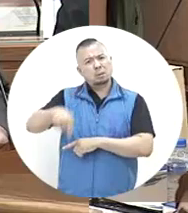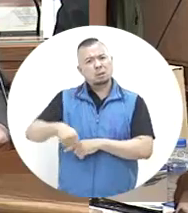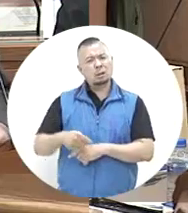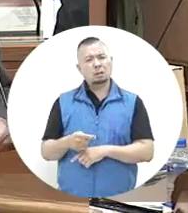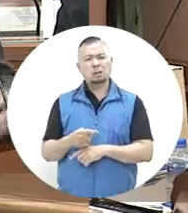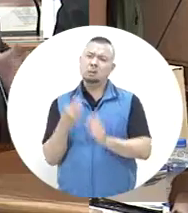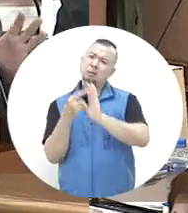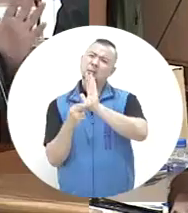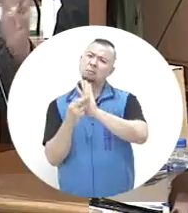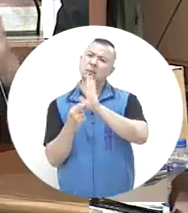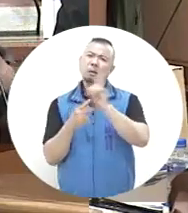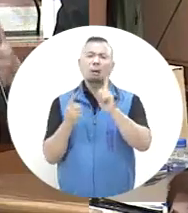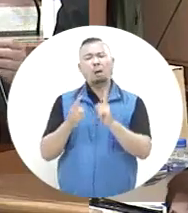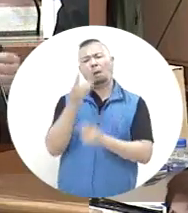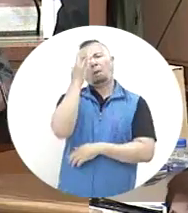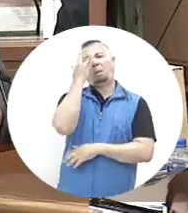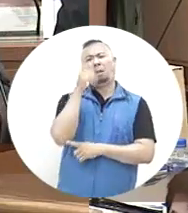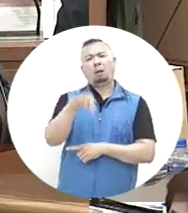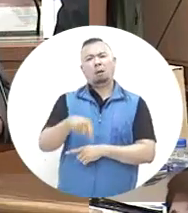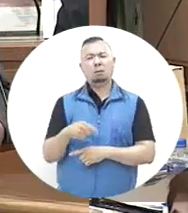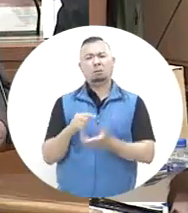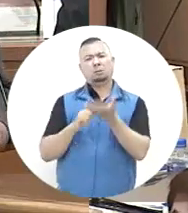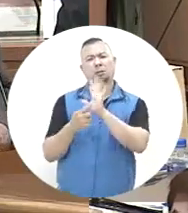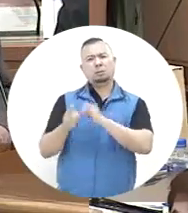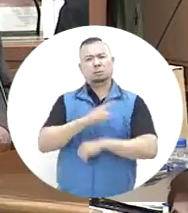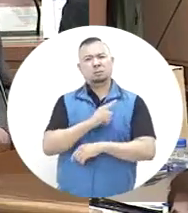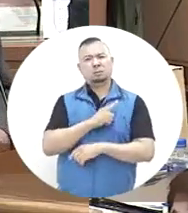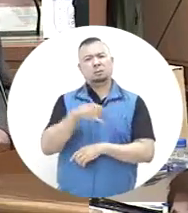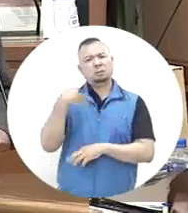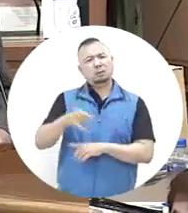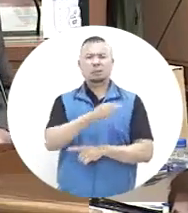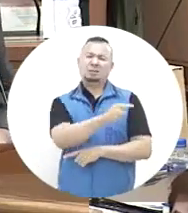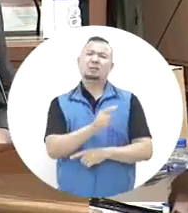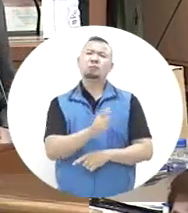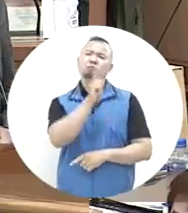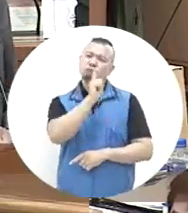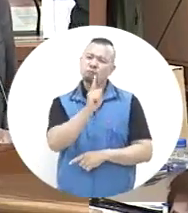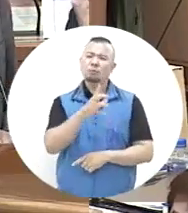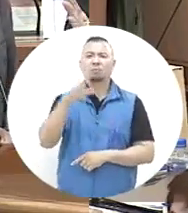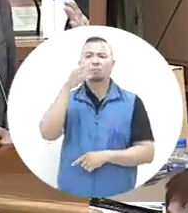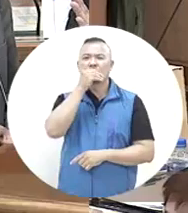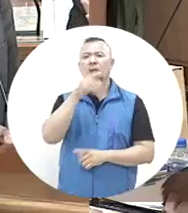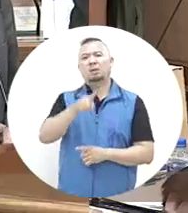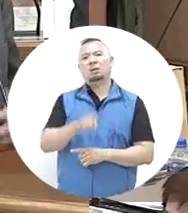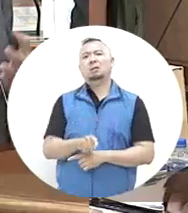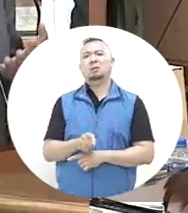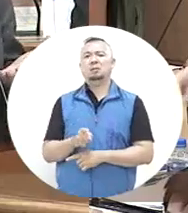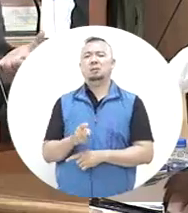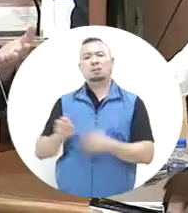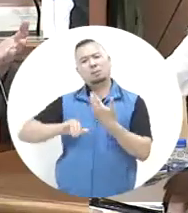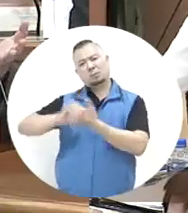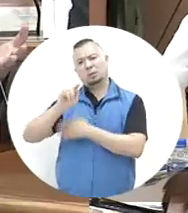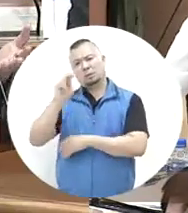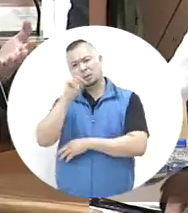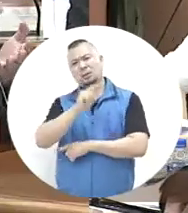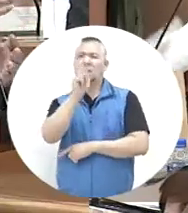能嘛？ 了解， 你可不可以不要讲？不然这样子会显现市长不知道不清楚。 对，我稍